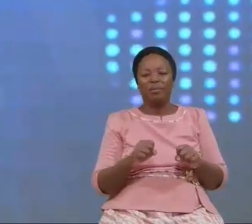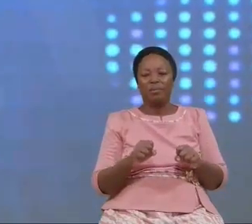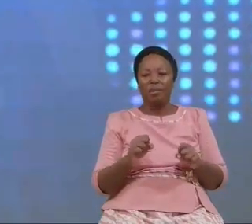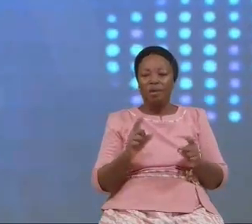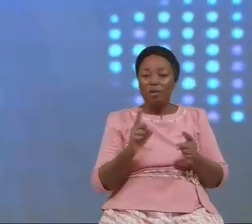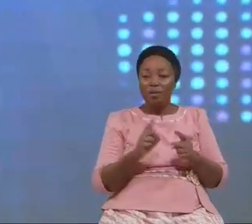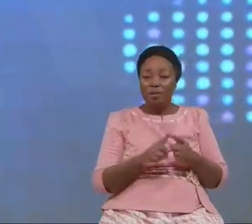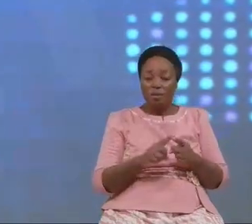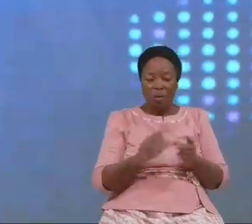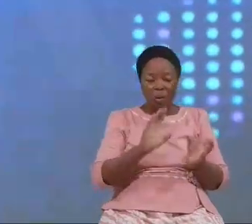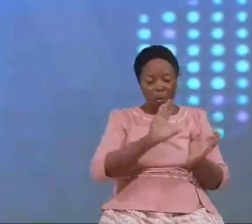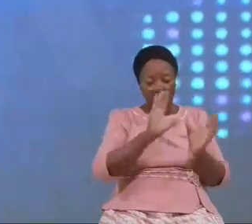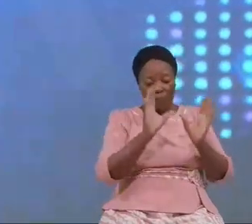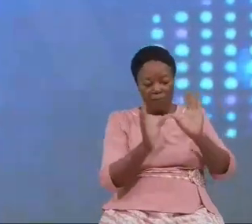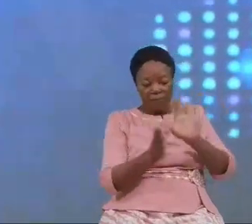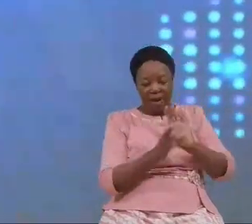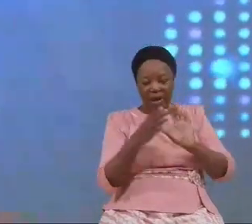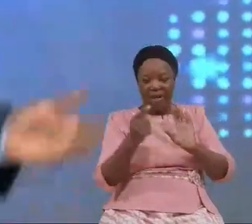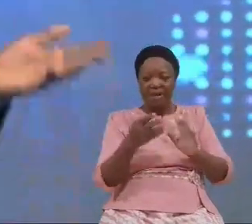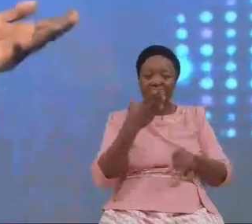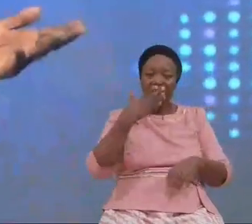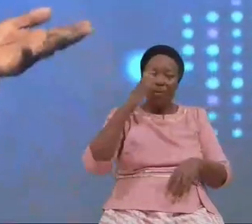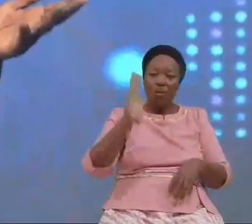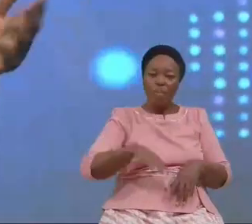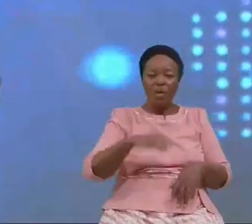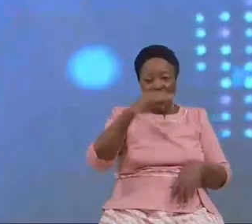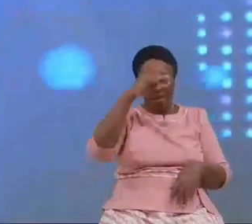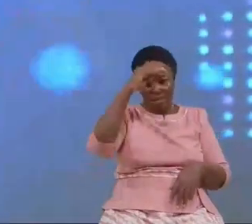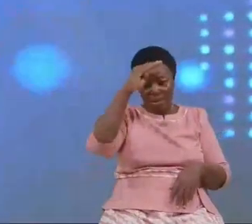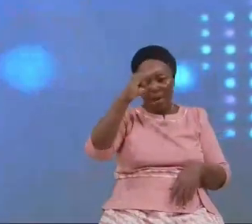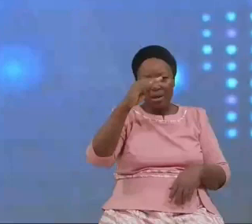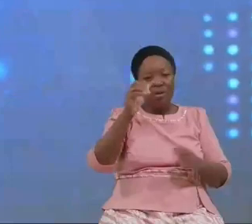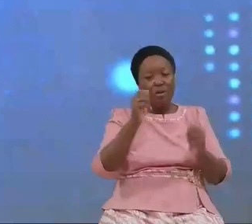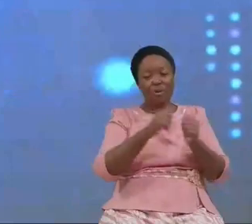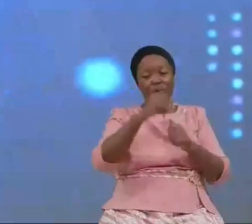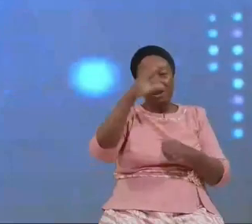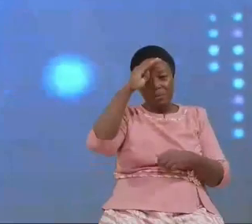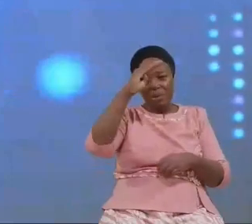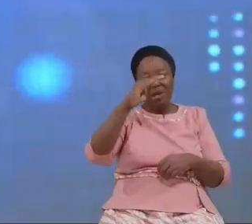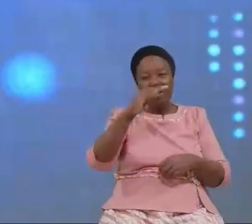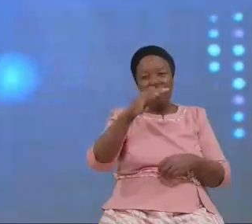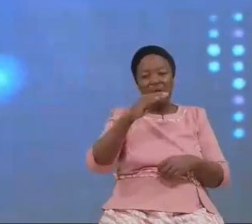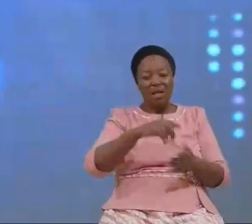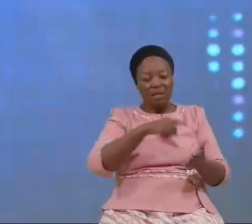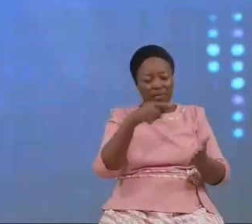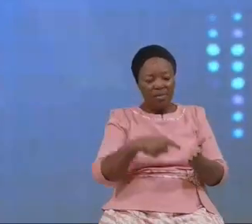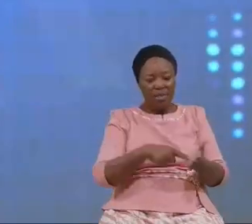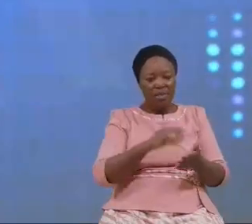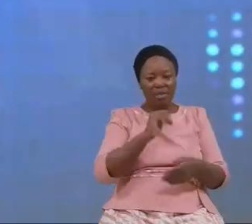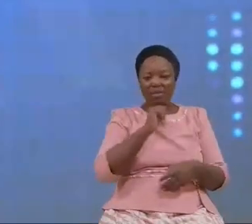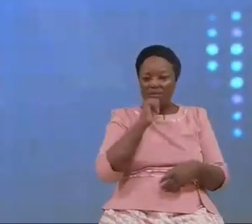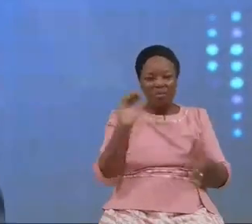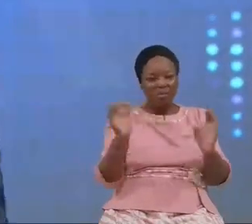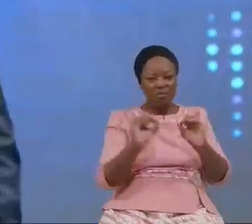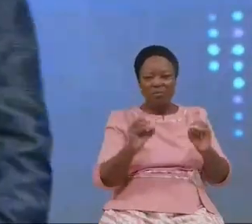convertir le méchant aux hommes cela est impossible